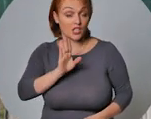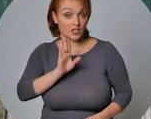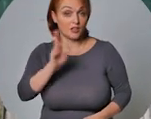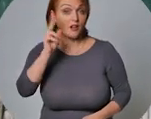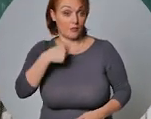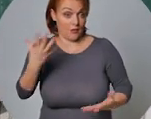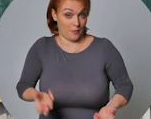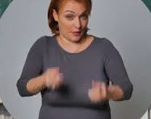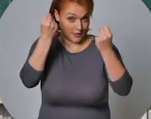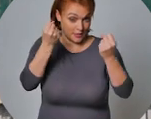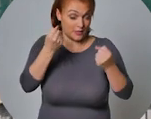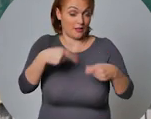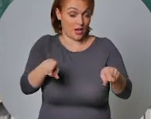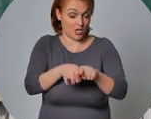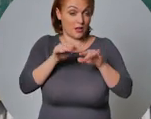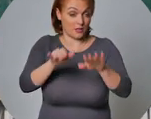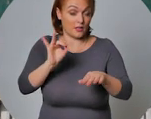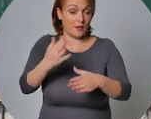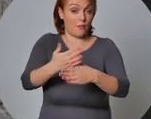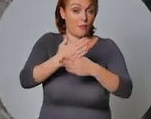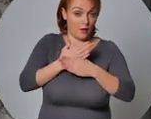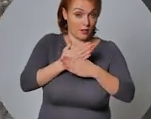din partea la așa chestie și m-a ajutat din partea cu